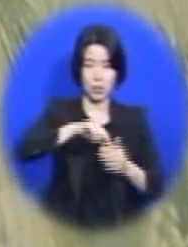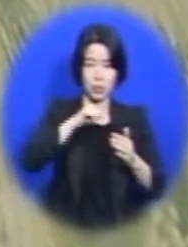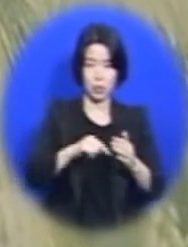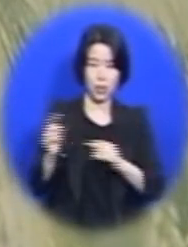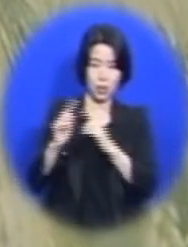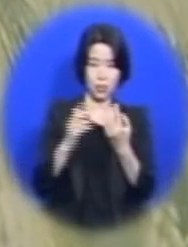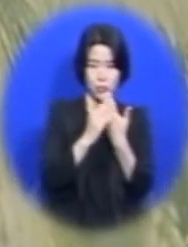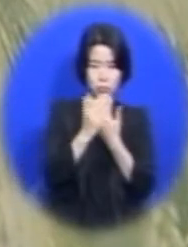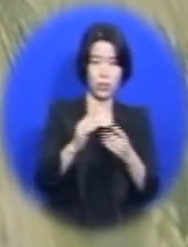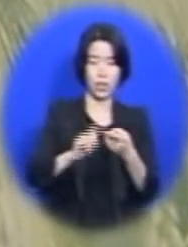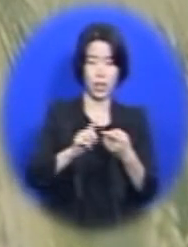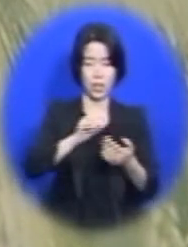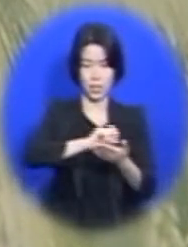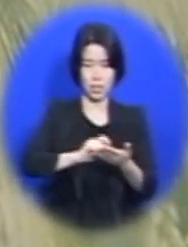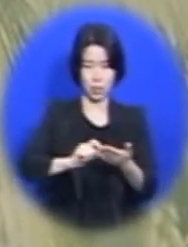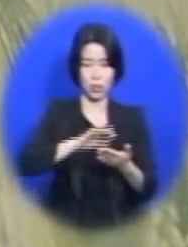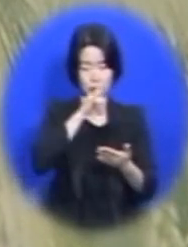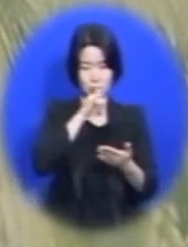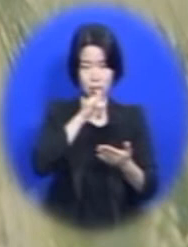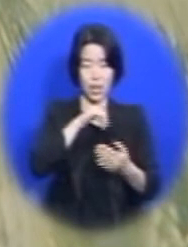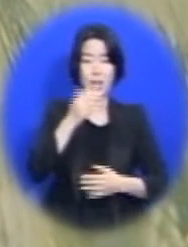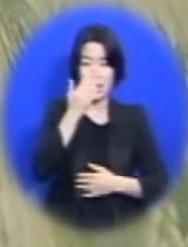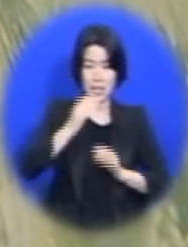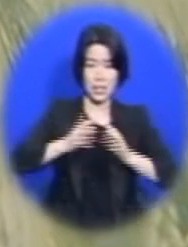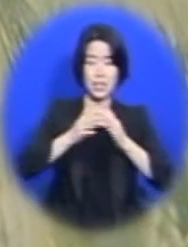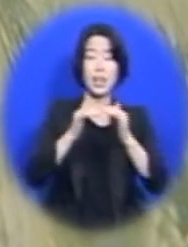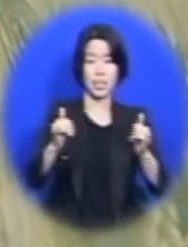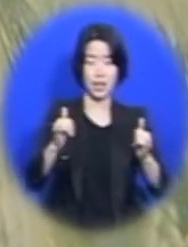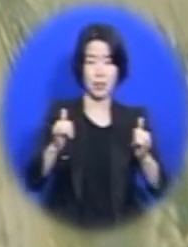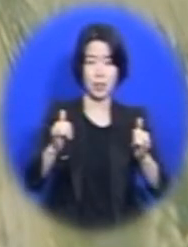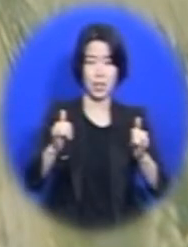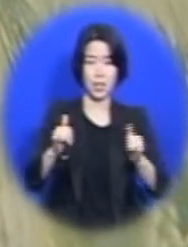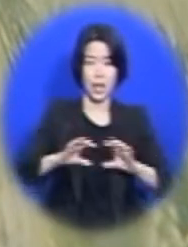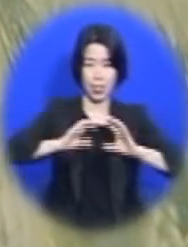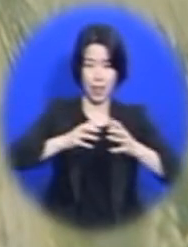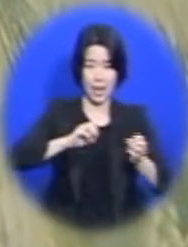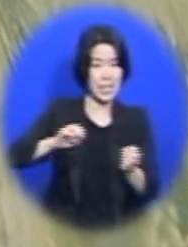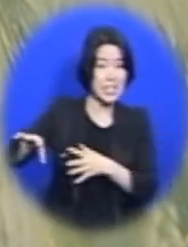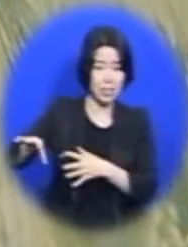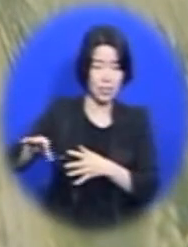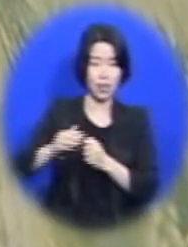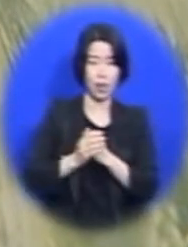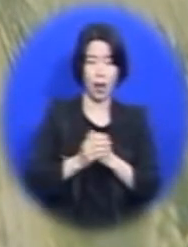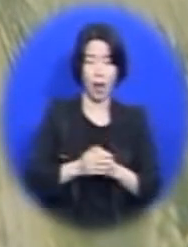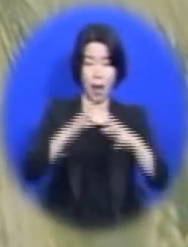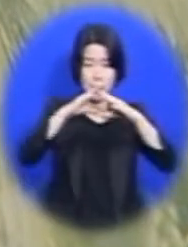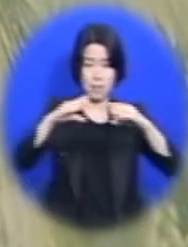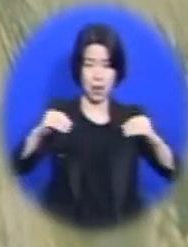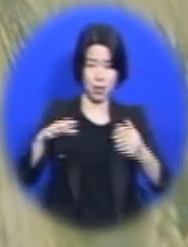대해서 기록하고 있는 말씀입니다. 이스라엘 백성들이 나라를 잃어버렸습니다.